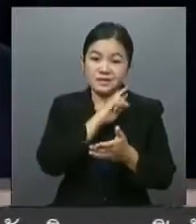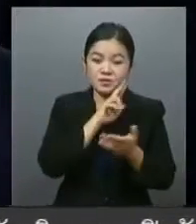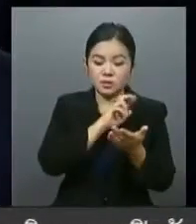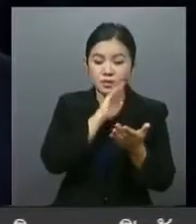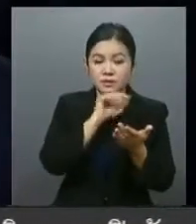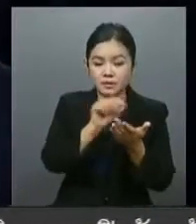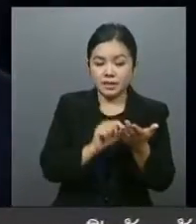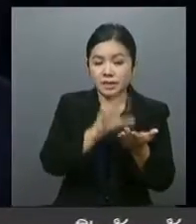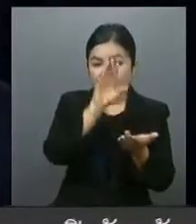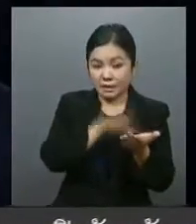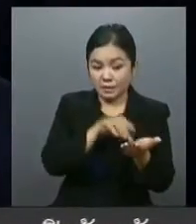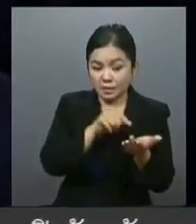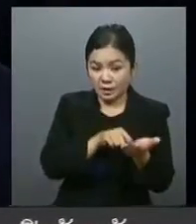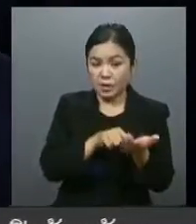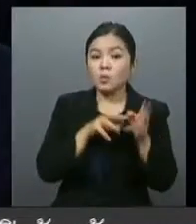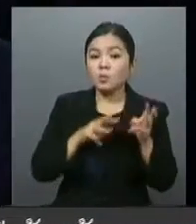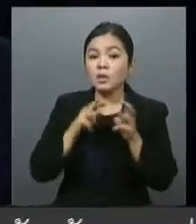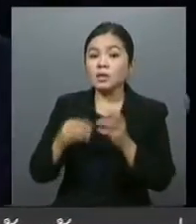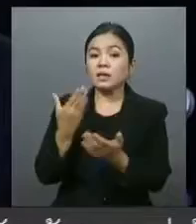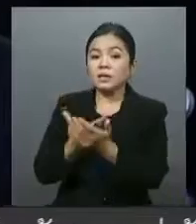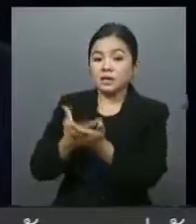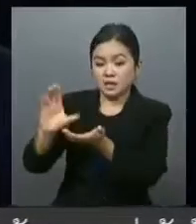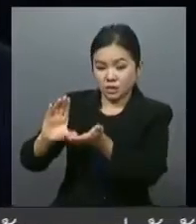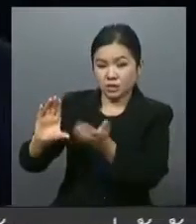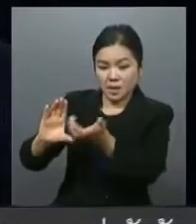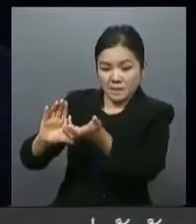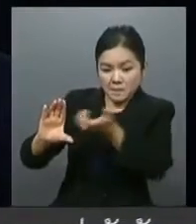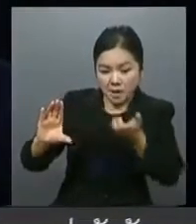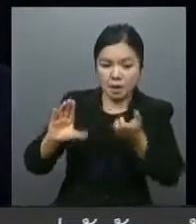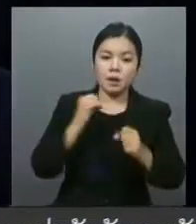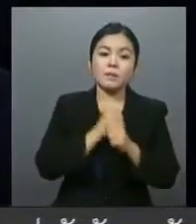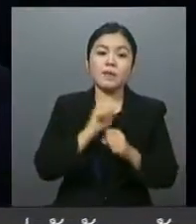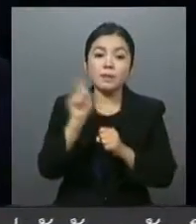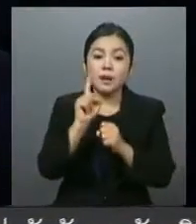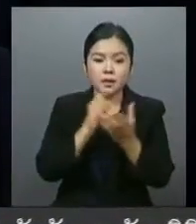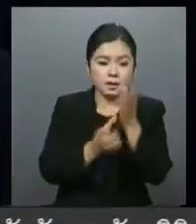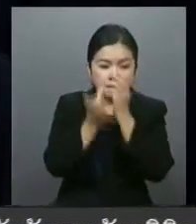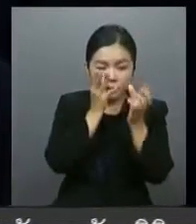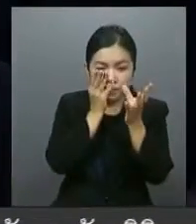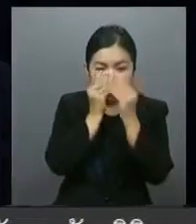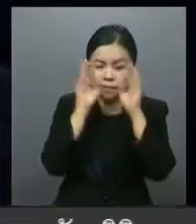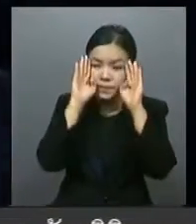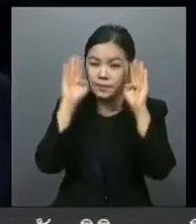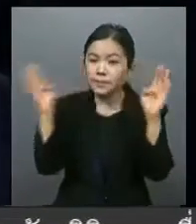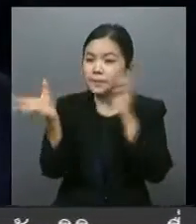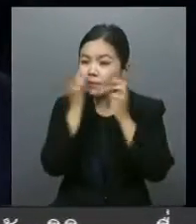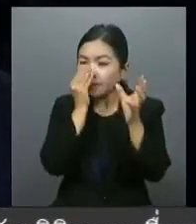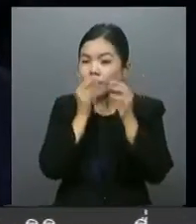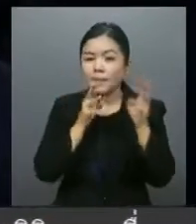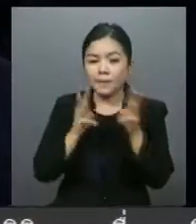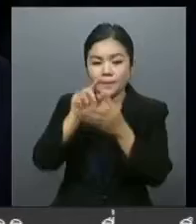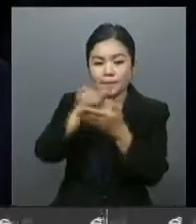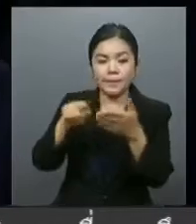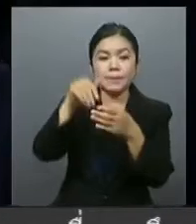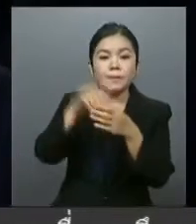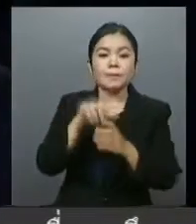ราไม่ได้ใช้ไปสุรุ่ยสุร่ายหรืออะไรนะครับเพราะว่าเราใช้ในการศึกษาดูงานเกี่ยวกับการเลือกตั้งเพราะหลักสูตรพตส.